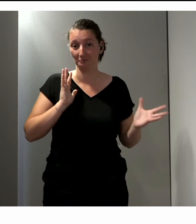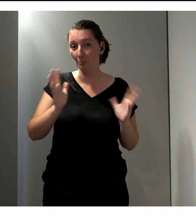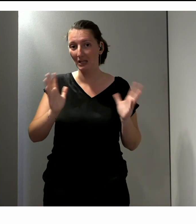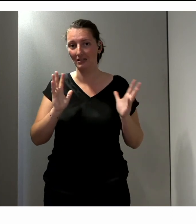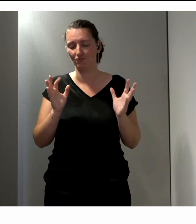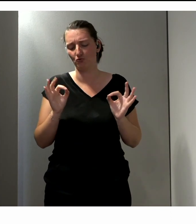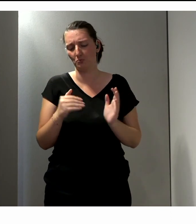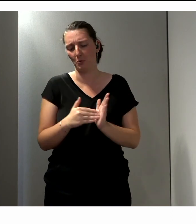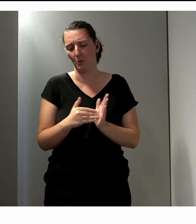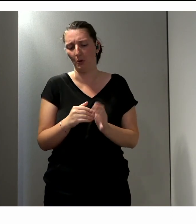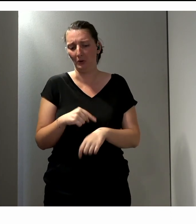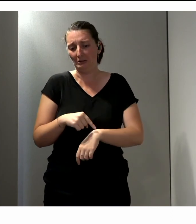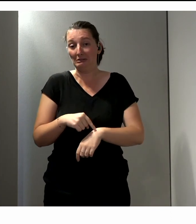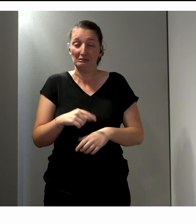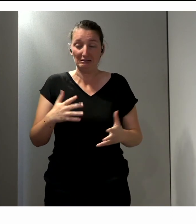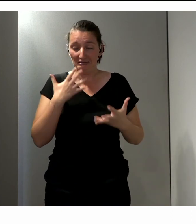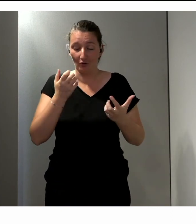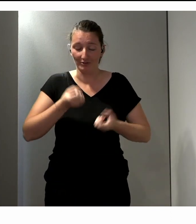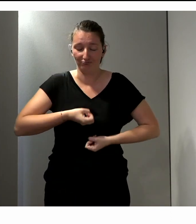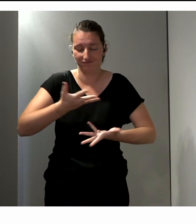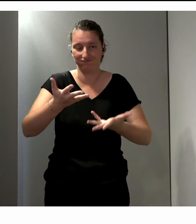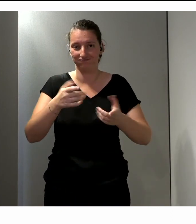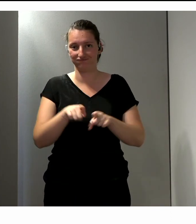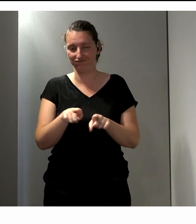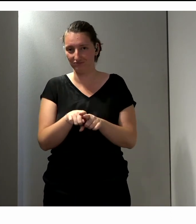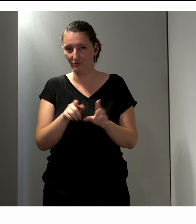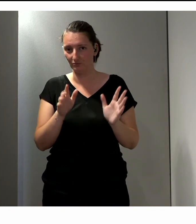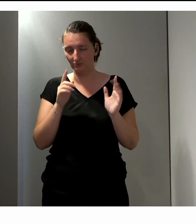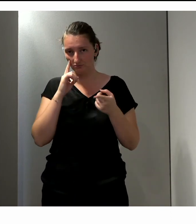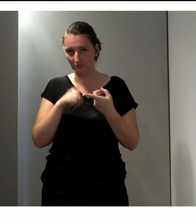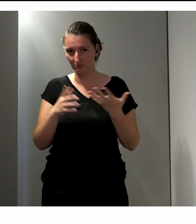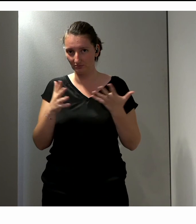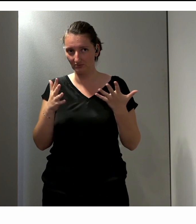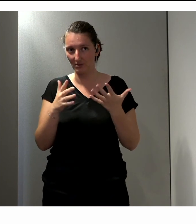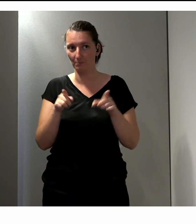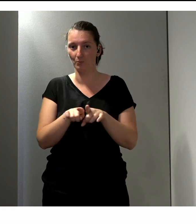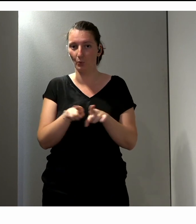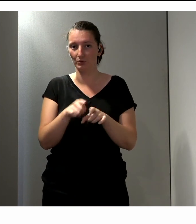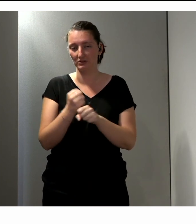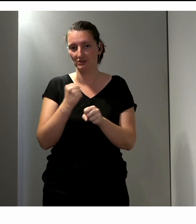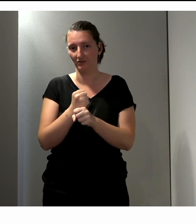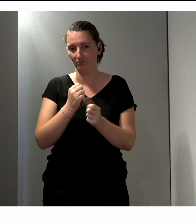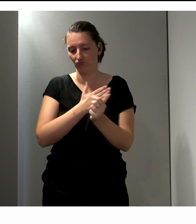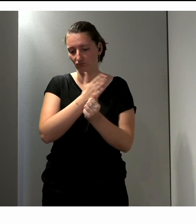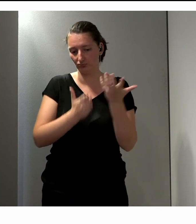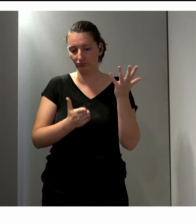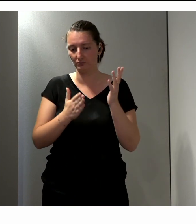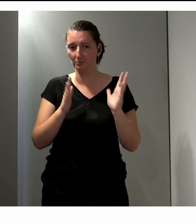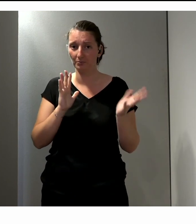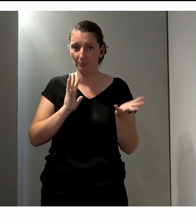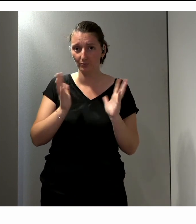si j'avais encore quelques minutes, je voulais aussi de mettre l'accent sur les axes principaux de nos observations,